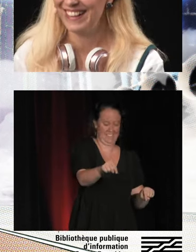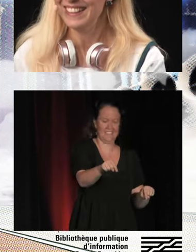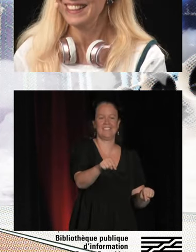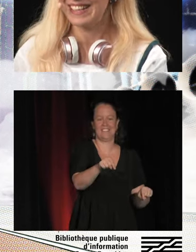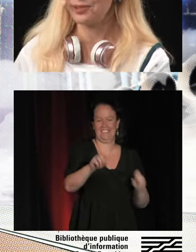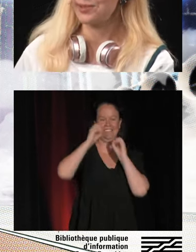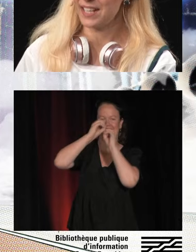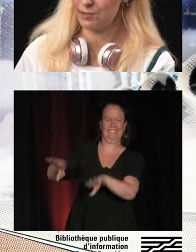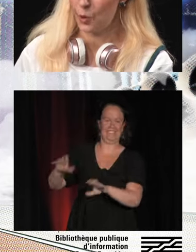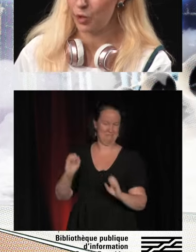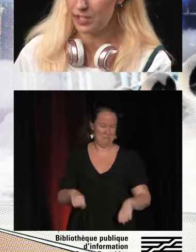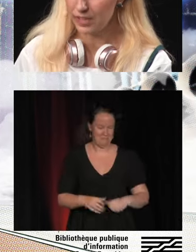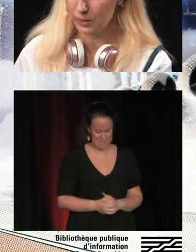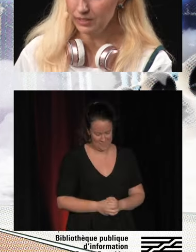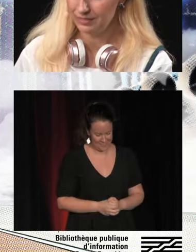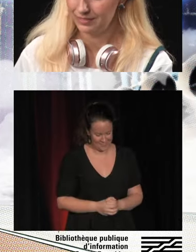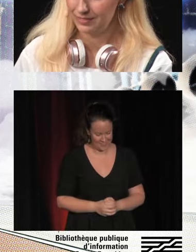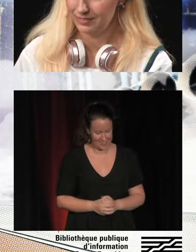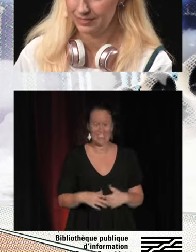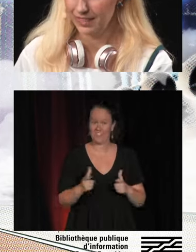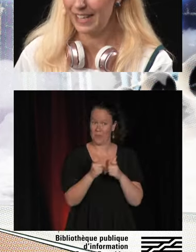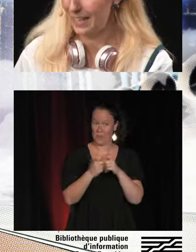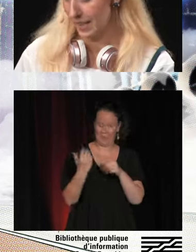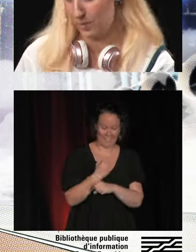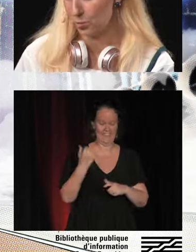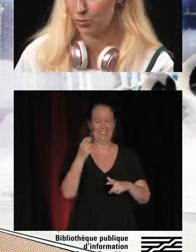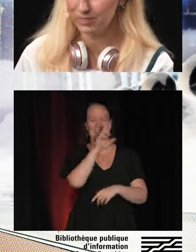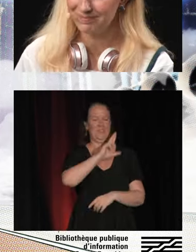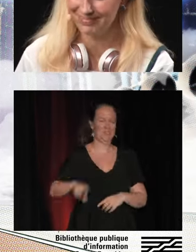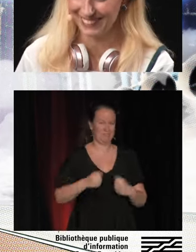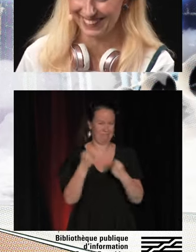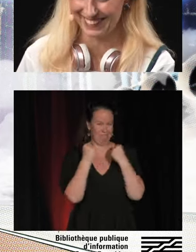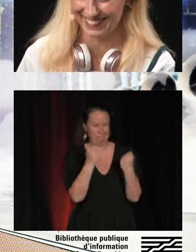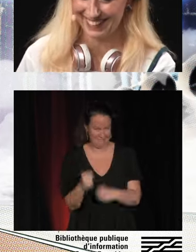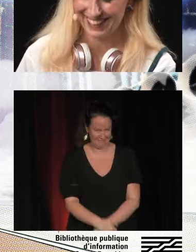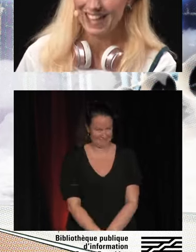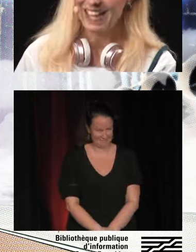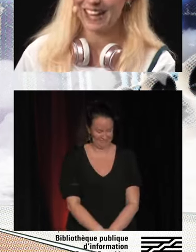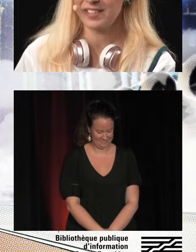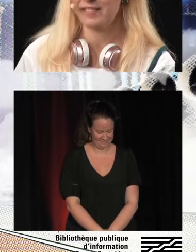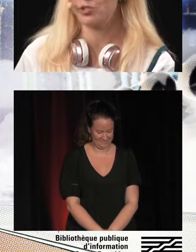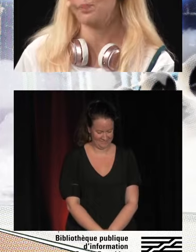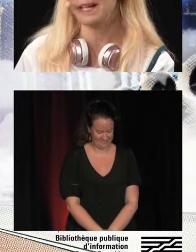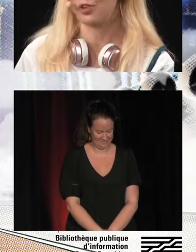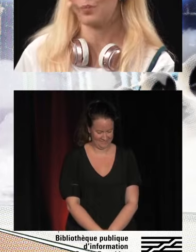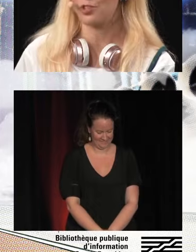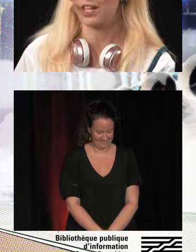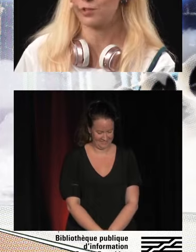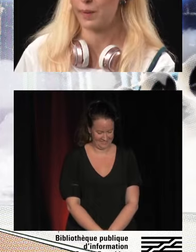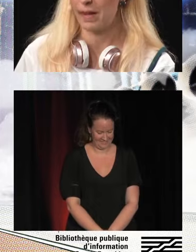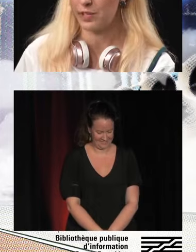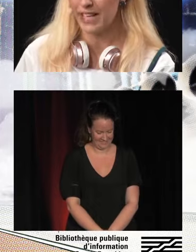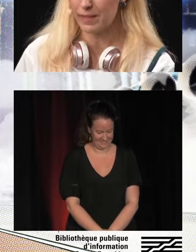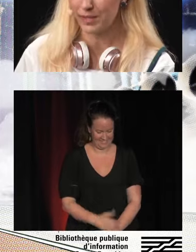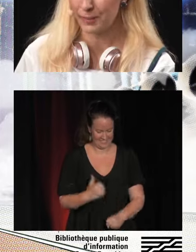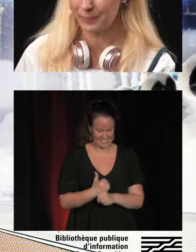C'est ça. Et donc nous arrivons au premier château. Et pas du tout. Alors ça va être super de reprendre chaque